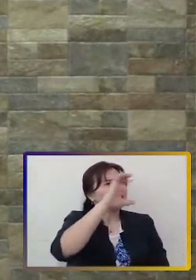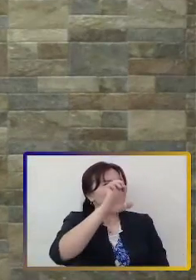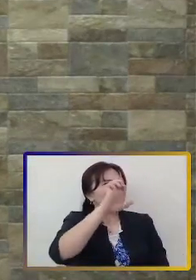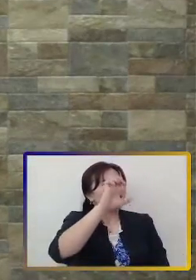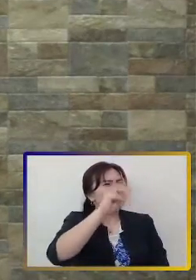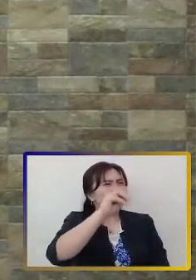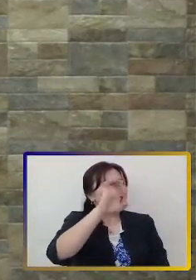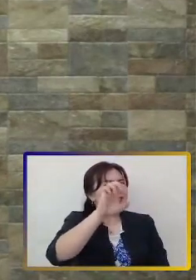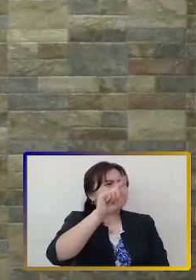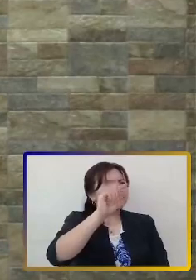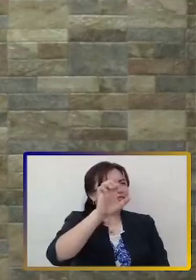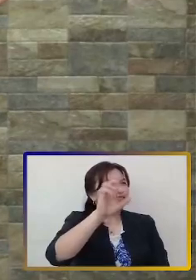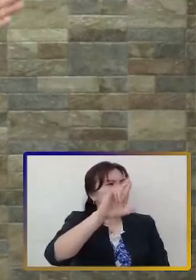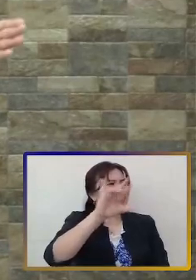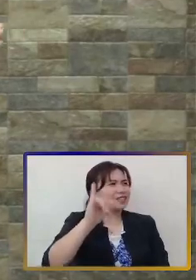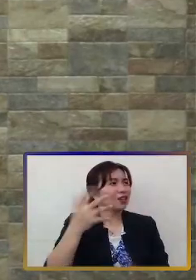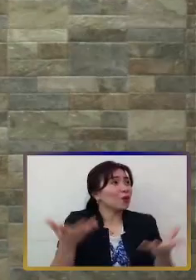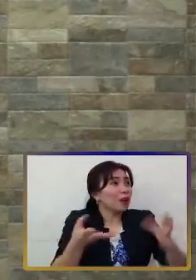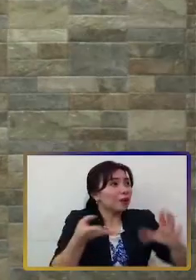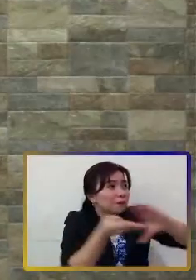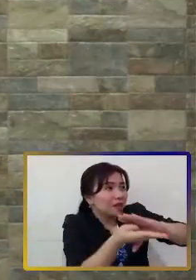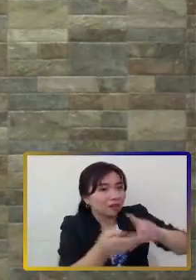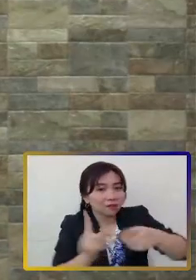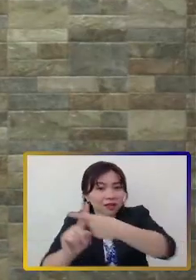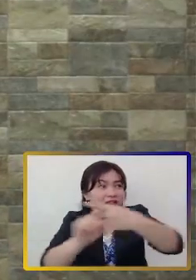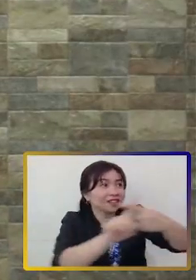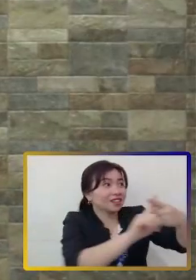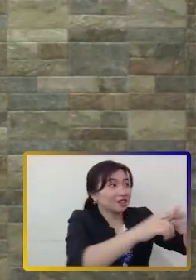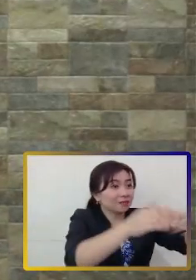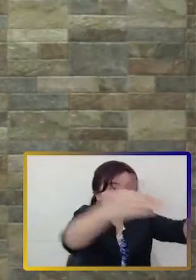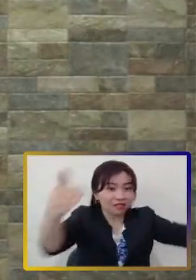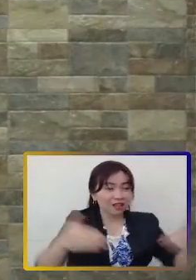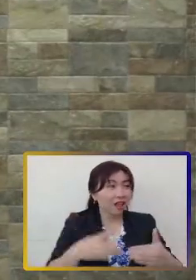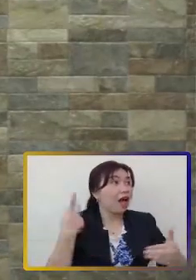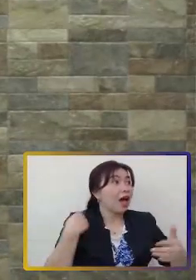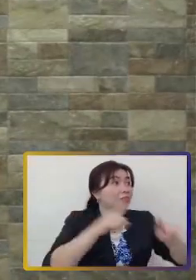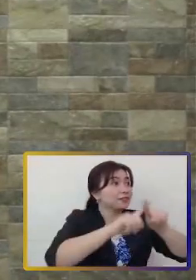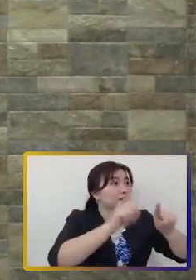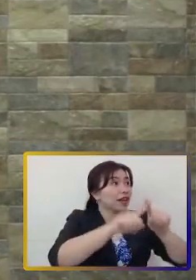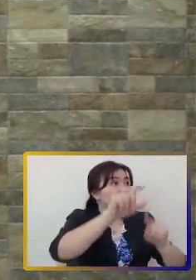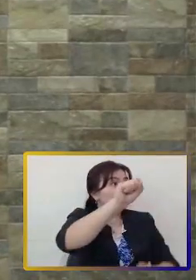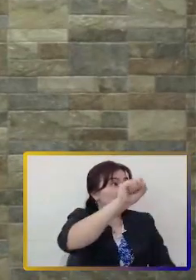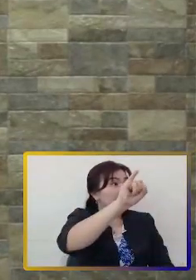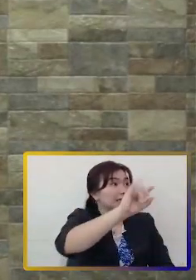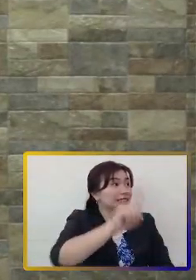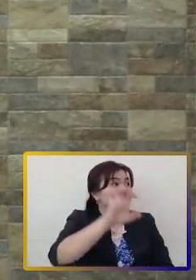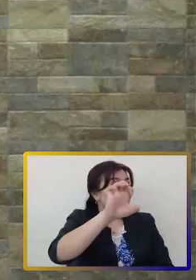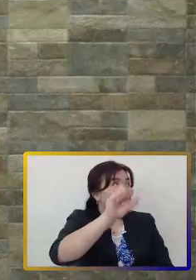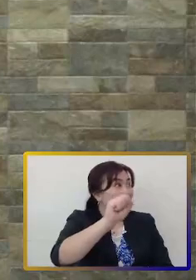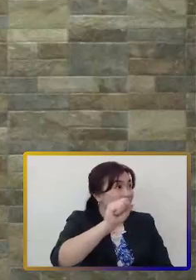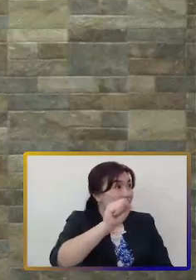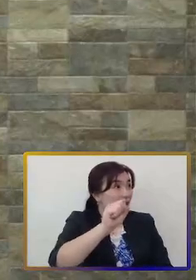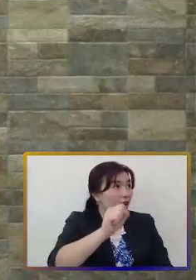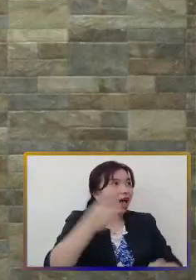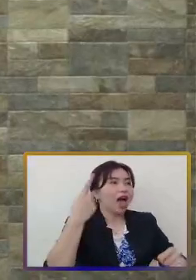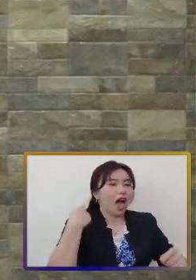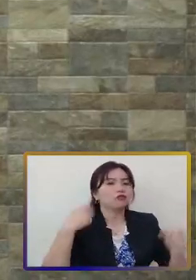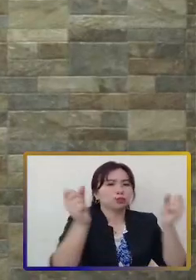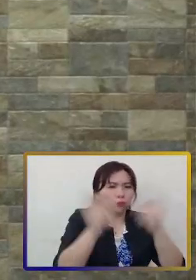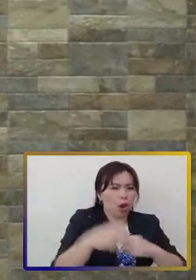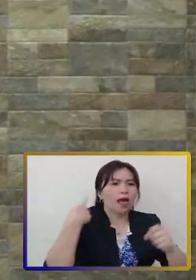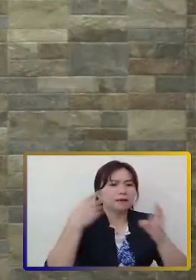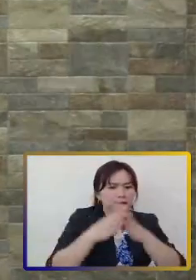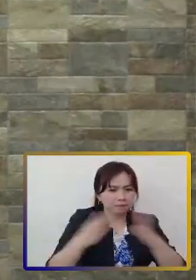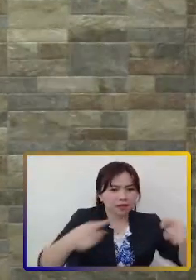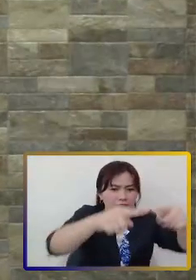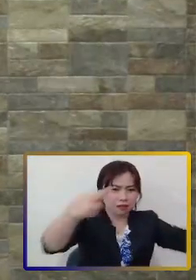ng mga NSO Bakit may namamatay na bata may namamatay na binata may namamatay na dalaga may namamatay na matanda